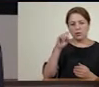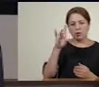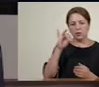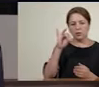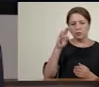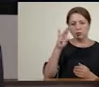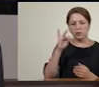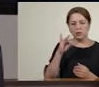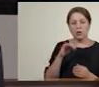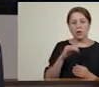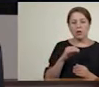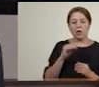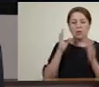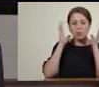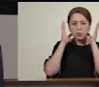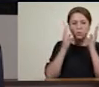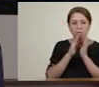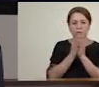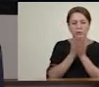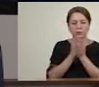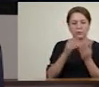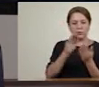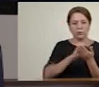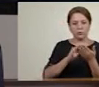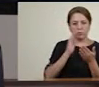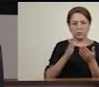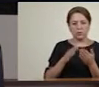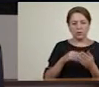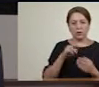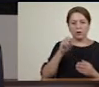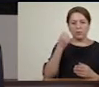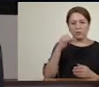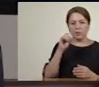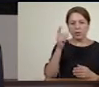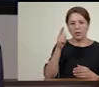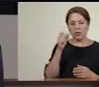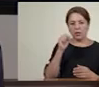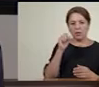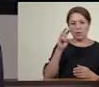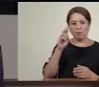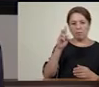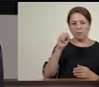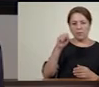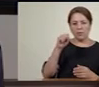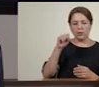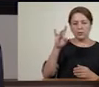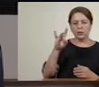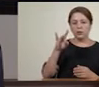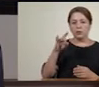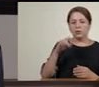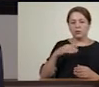Qur'on oyatlariga solishtiradi. Payg'ambarimiz hayot sanalariga solishtirib taqqoslab